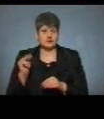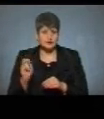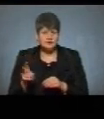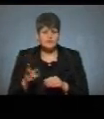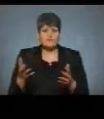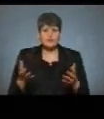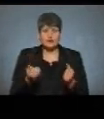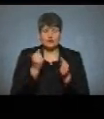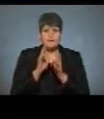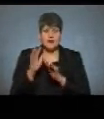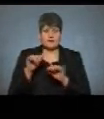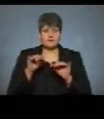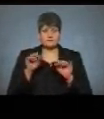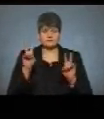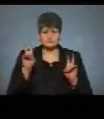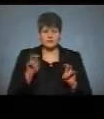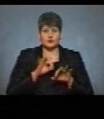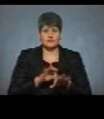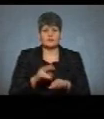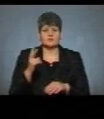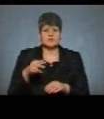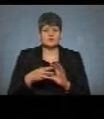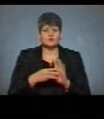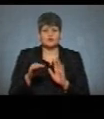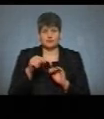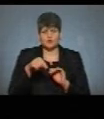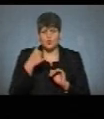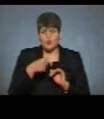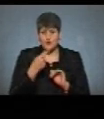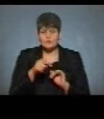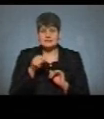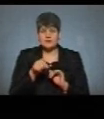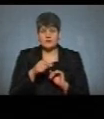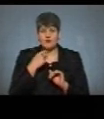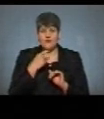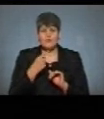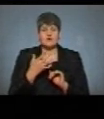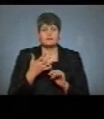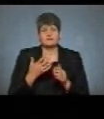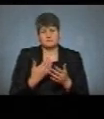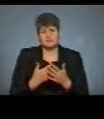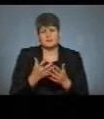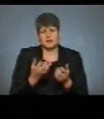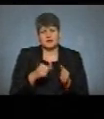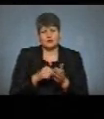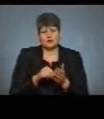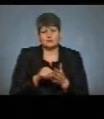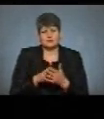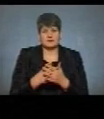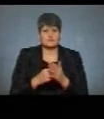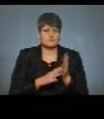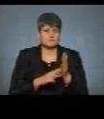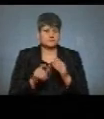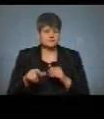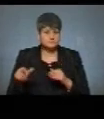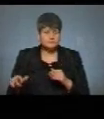«Врятуй парк» провели на театральному майдані 28 жовтня цього року. У ній, за словами Олега Синовця, взяли участь близько 70 осіб. 9